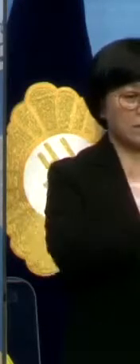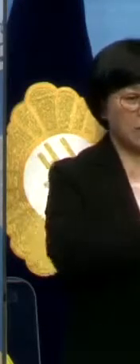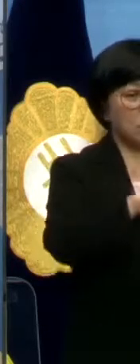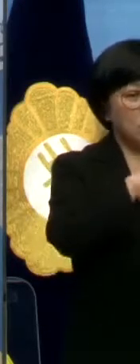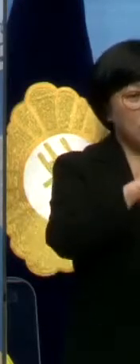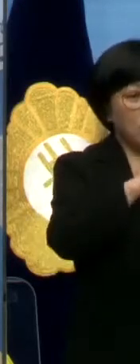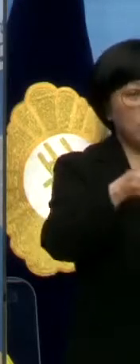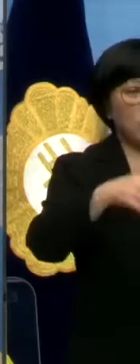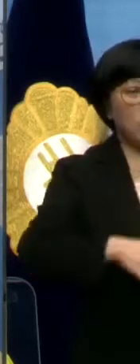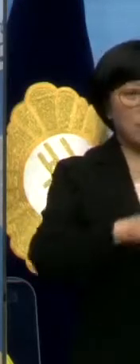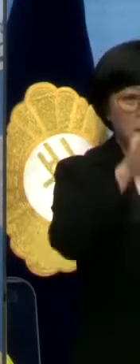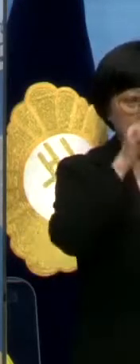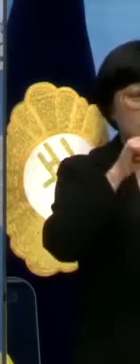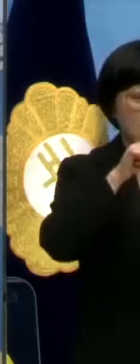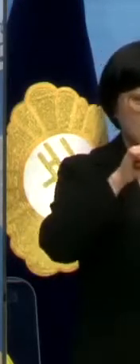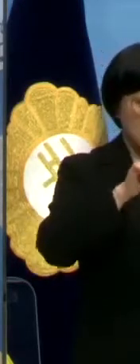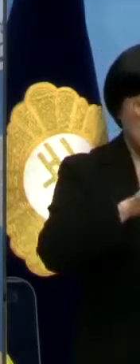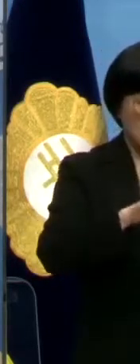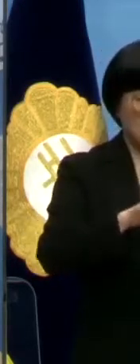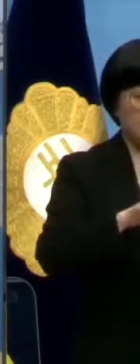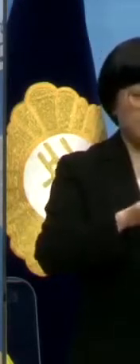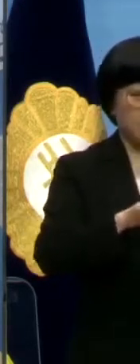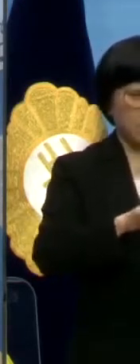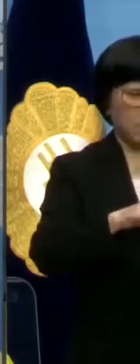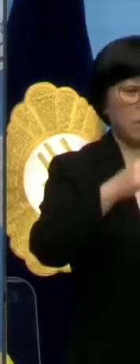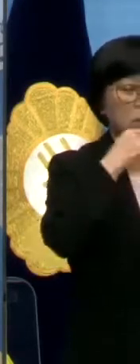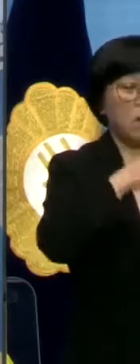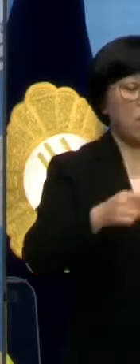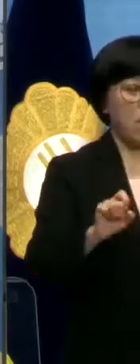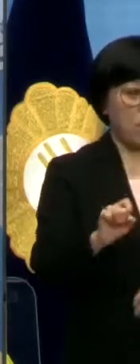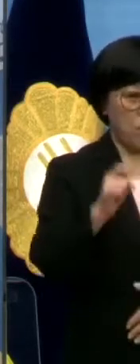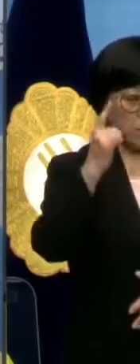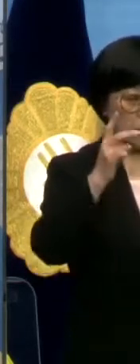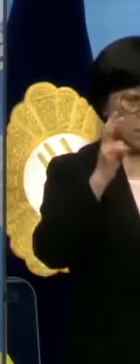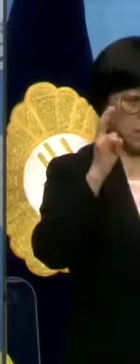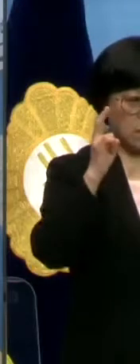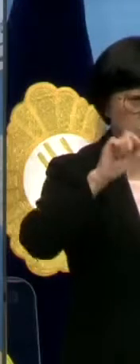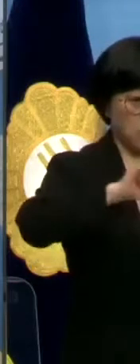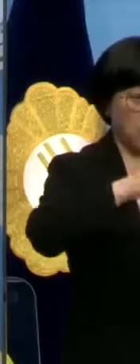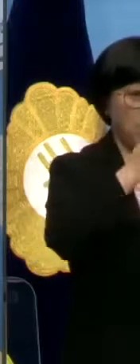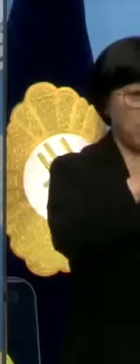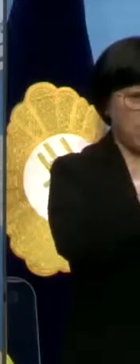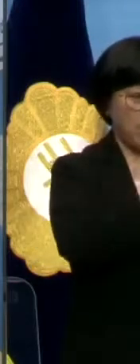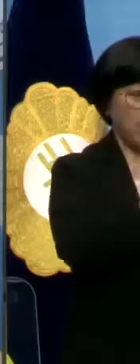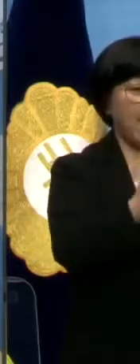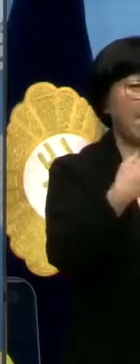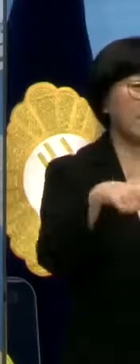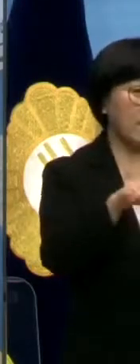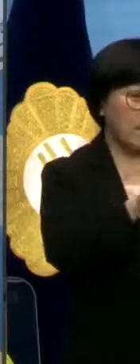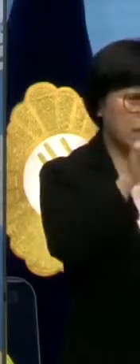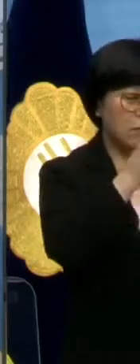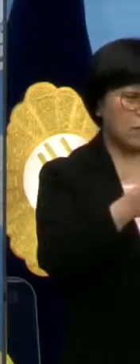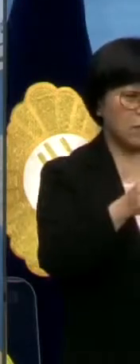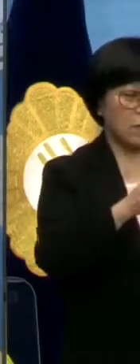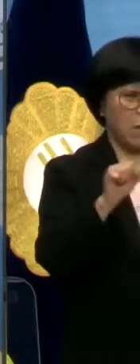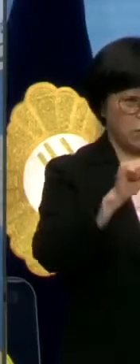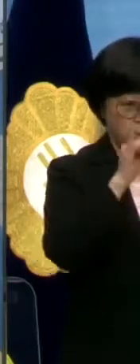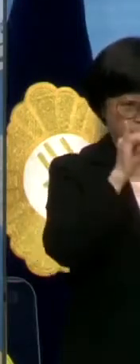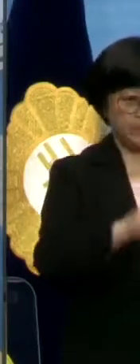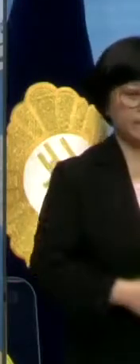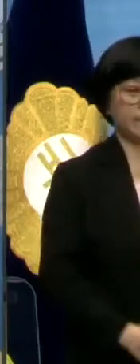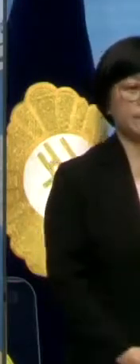통계가 필요하다는 주장도 하면서 중대재해기업처벌법 제정과 맥을 같이 하는 활동들을 해왔습니다.